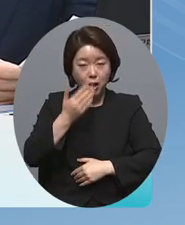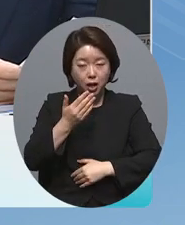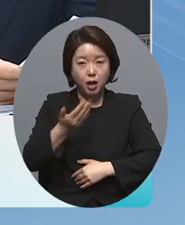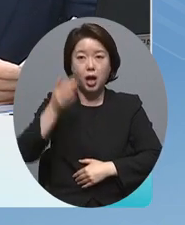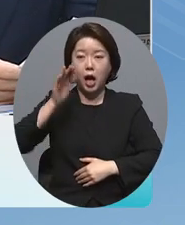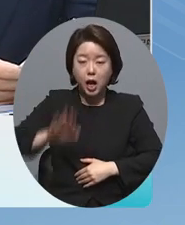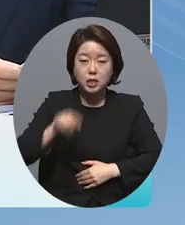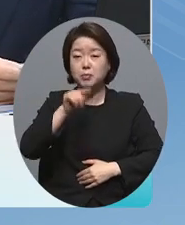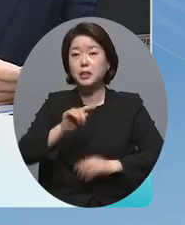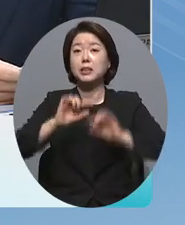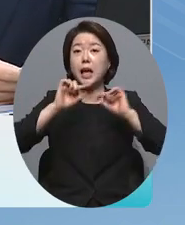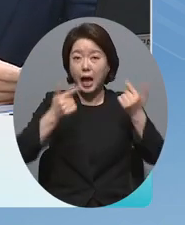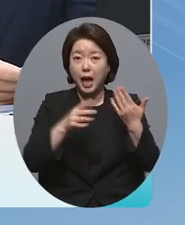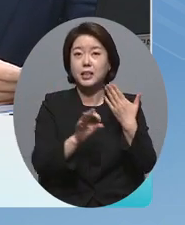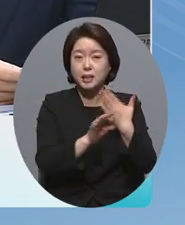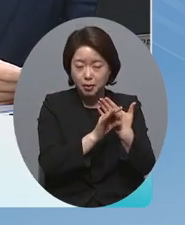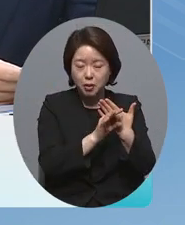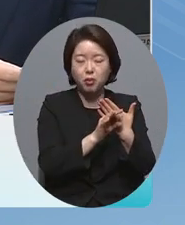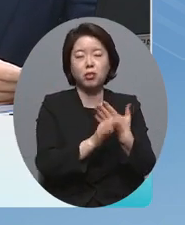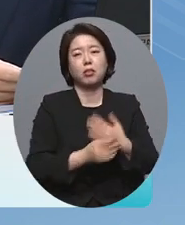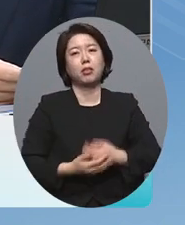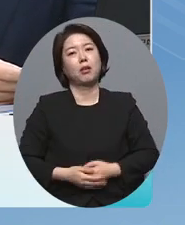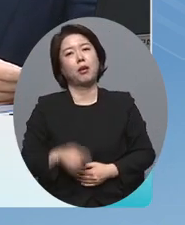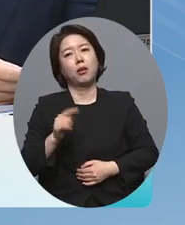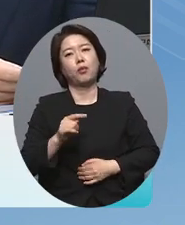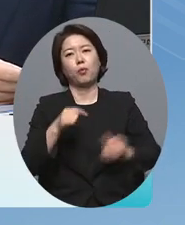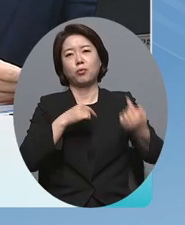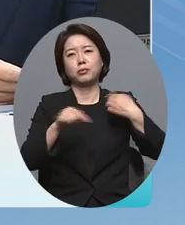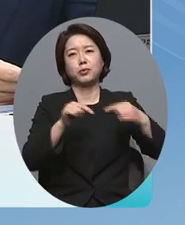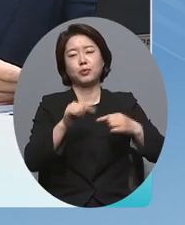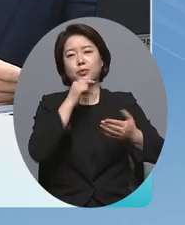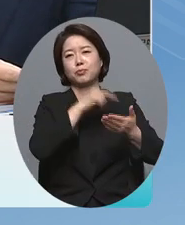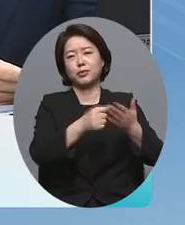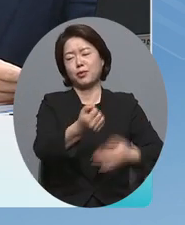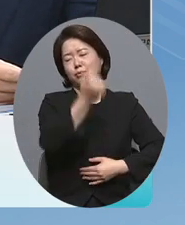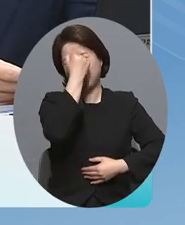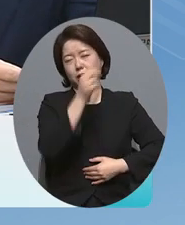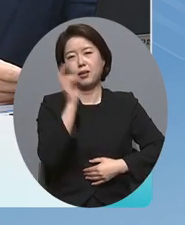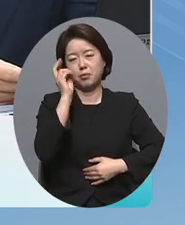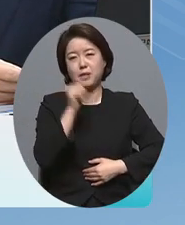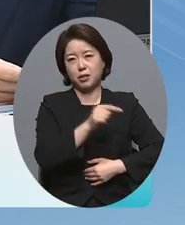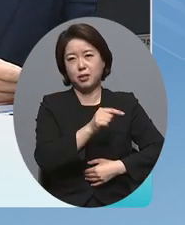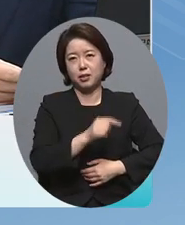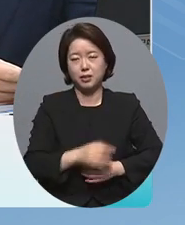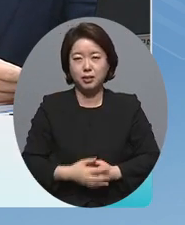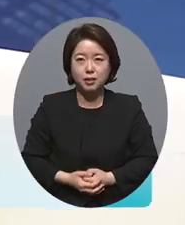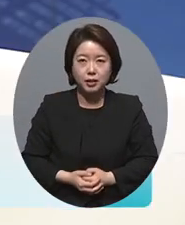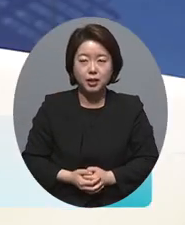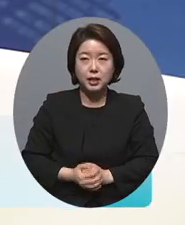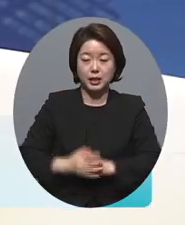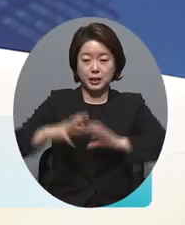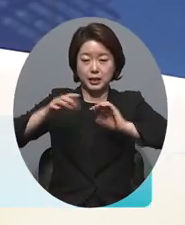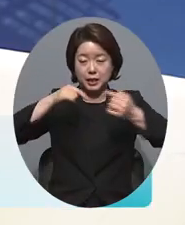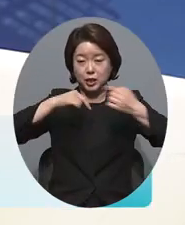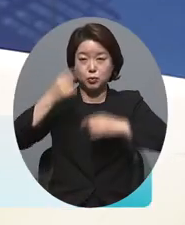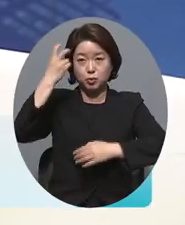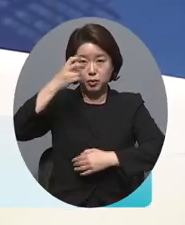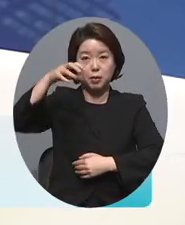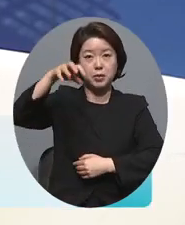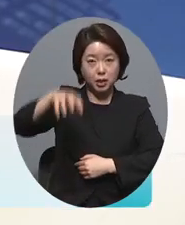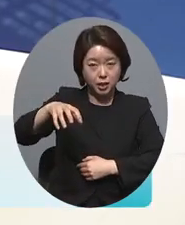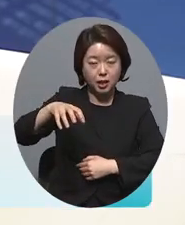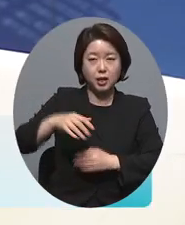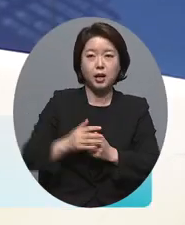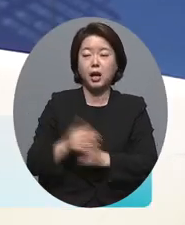만약에 이제 그렇지 있고. 않다, 그렇지 않다라고 한다면 정치적으로 타격이 되지 않을까 싶습니다. 근데 저 국정감사 자리에서